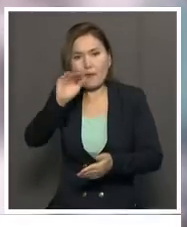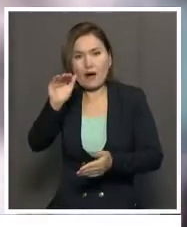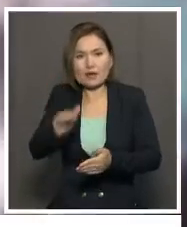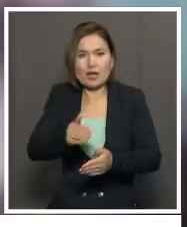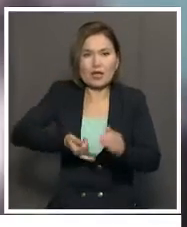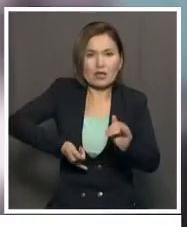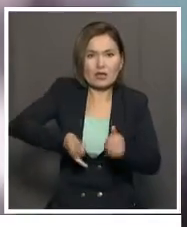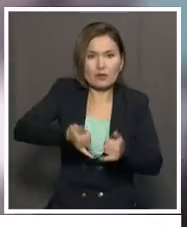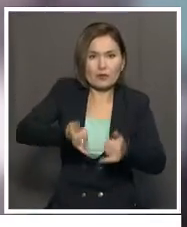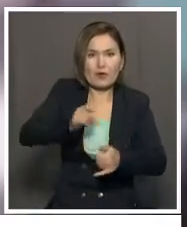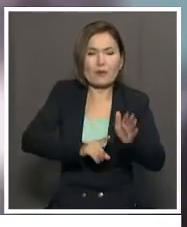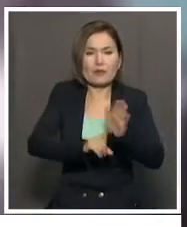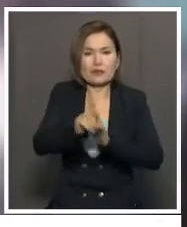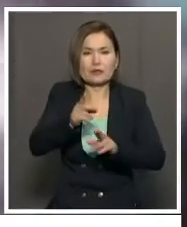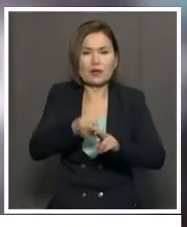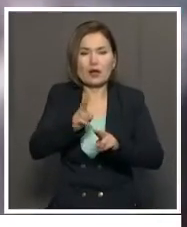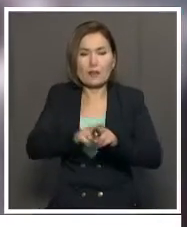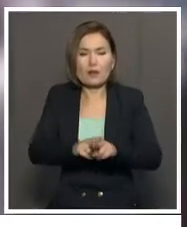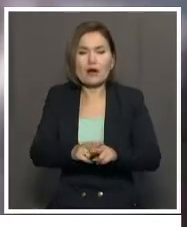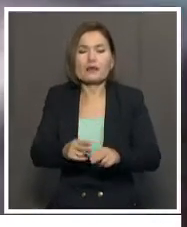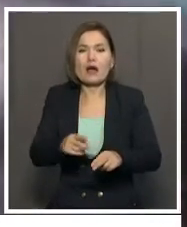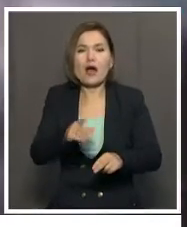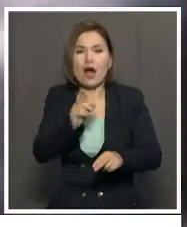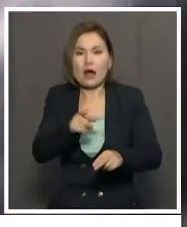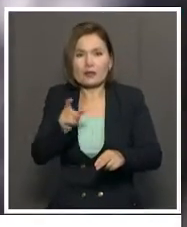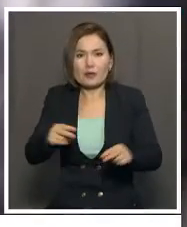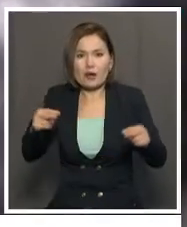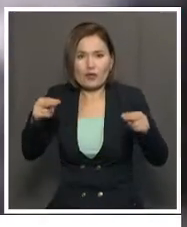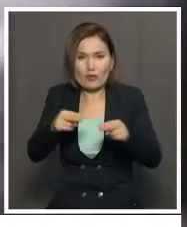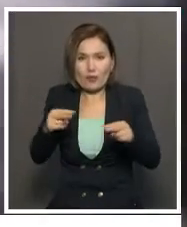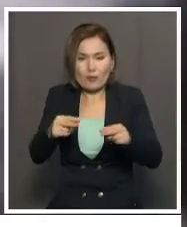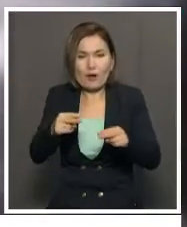тепкілеуге ұмтылады. Алайда оқиға куәгері баланы арашалап